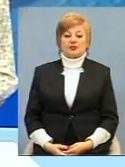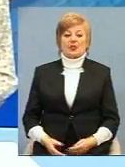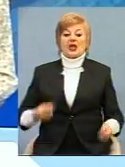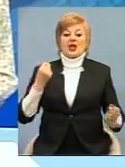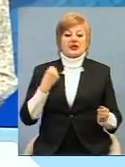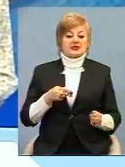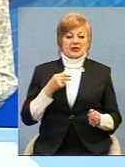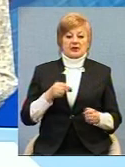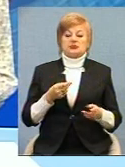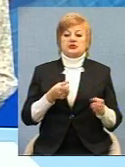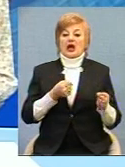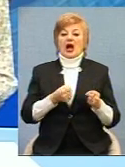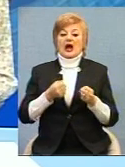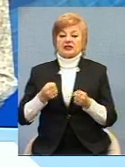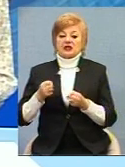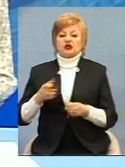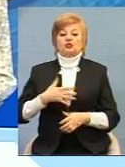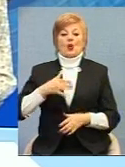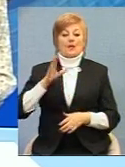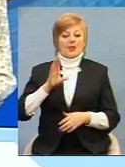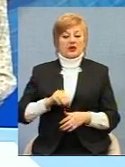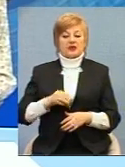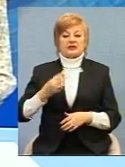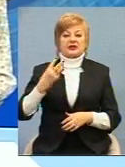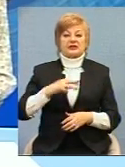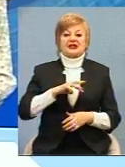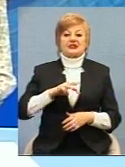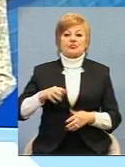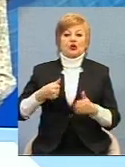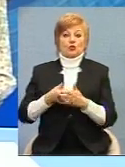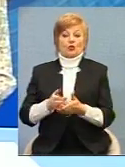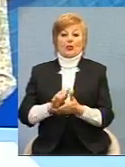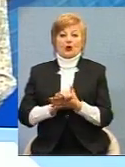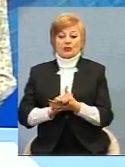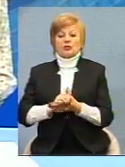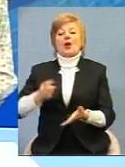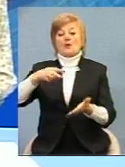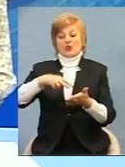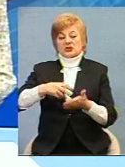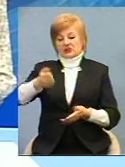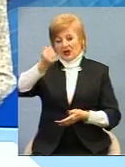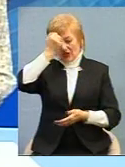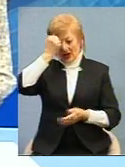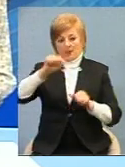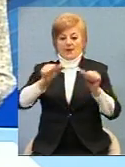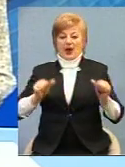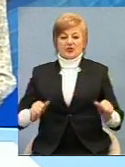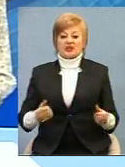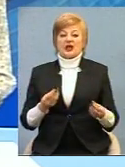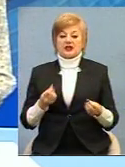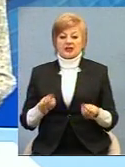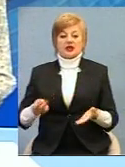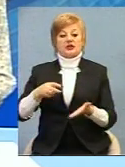Запорізькому артилеристу, який загинув в АТО за півгодини до оголошення перемир'я, встановили пам'ятник. Кошти на виготовлення та